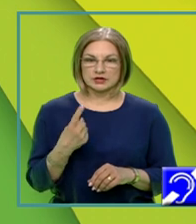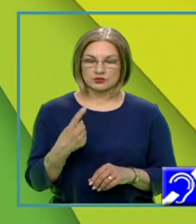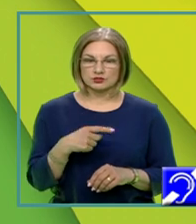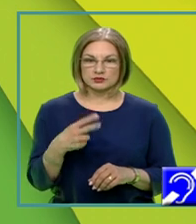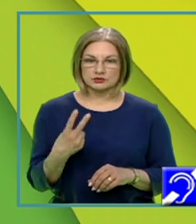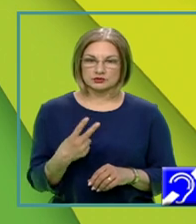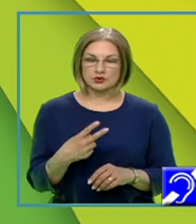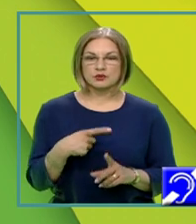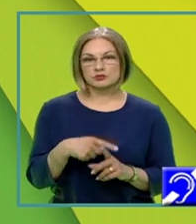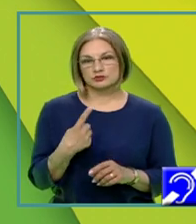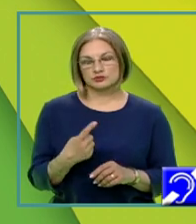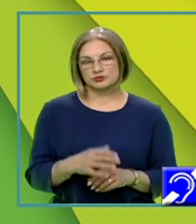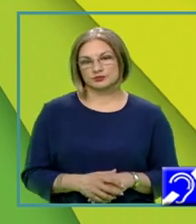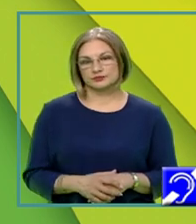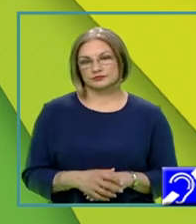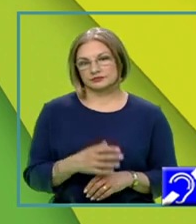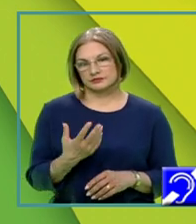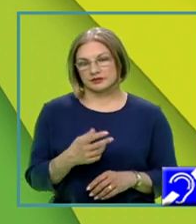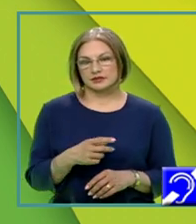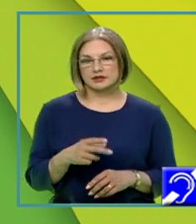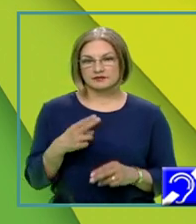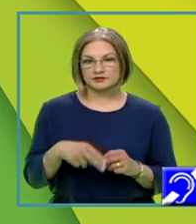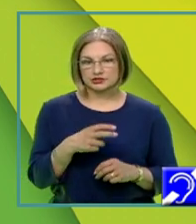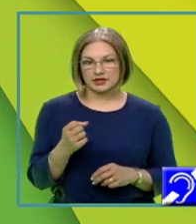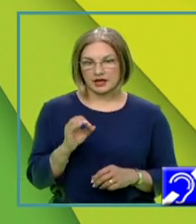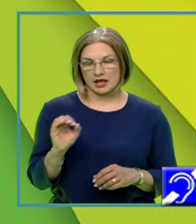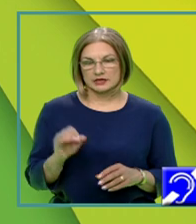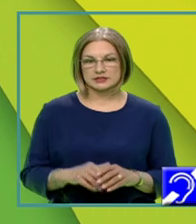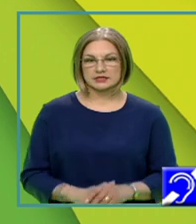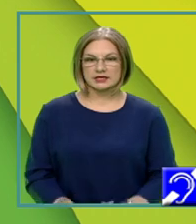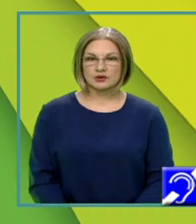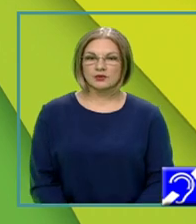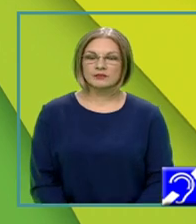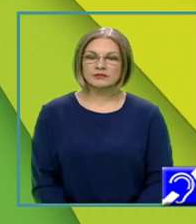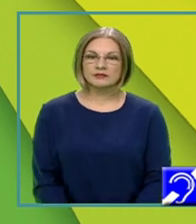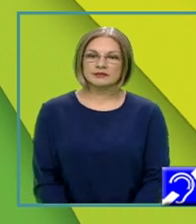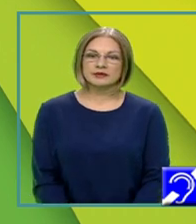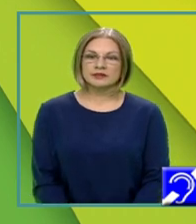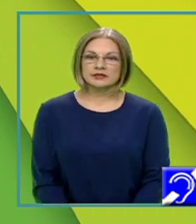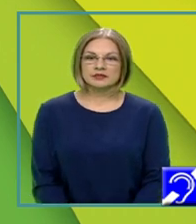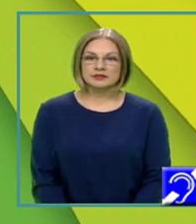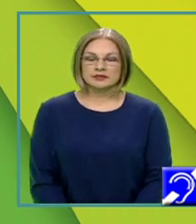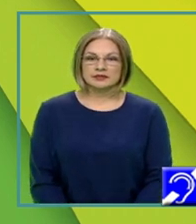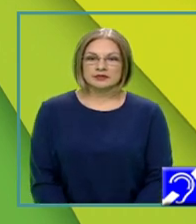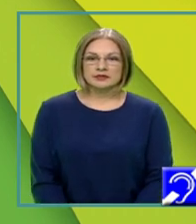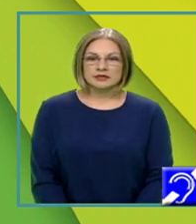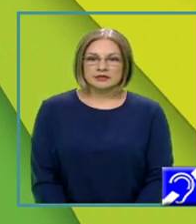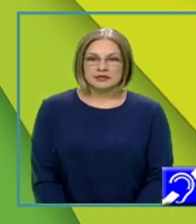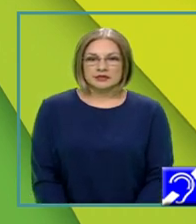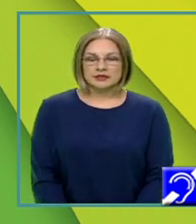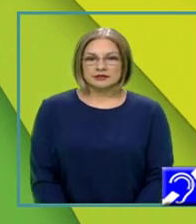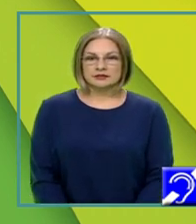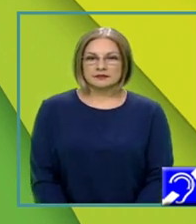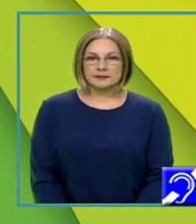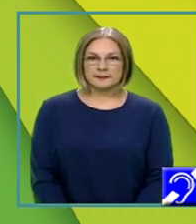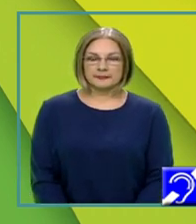1 minus 2 plus 1 1 vino sau nu minus 1 minus 1 plus 1 0 adica atat cand li se